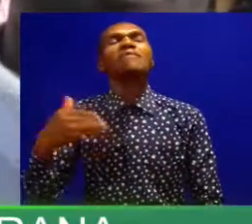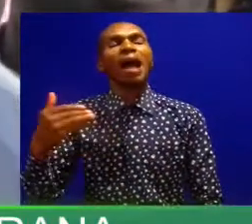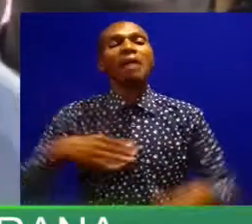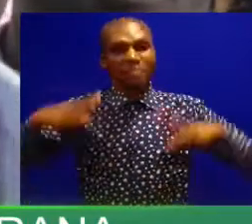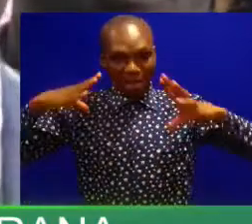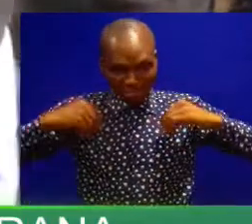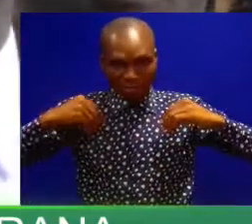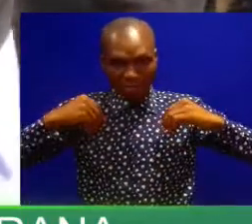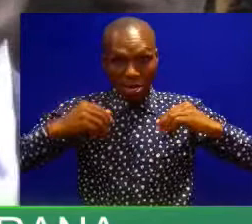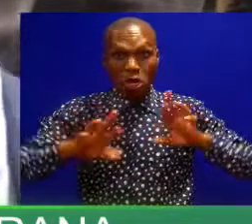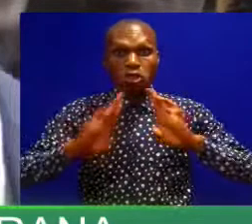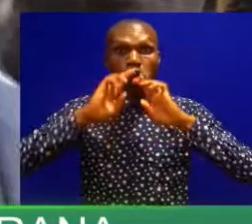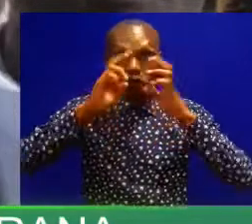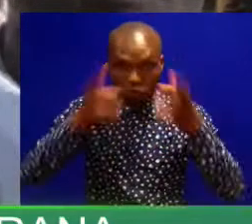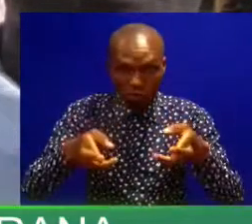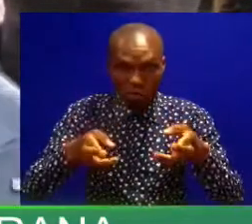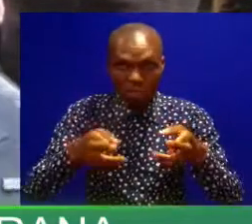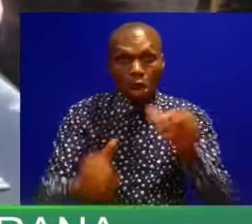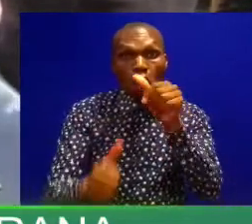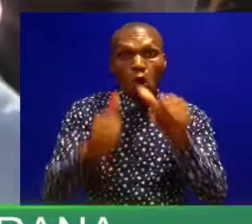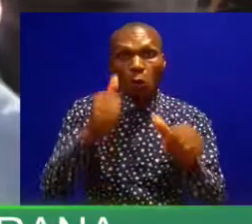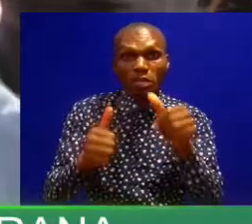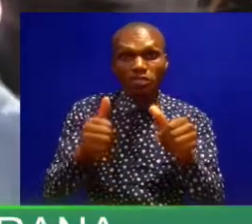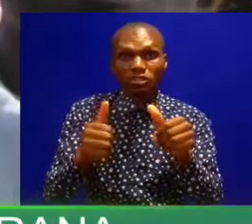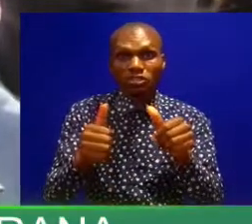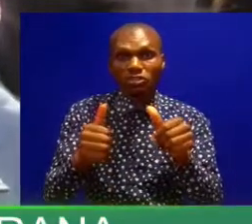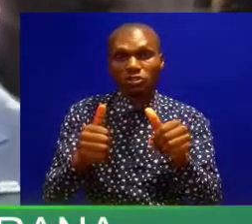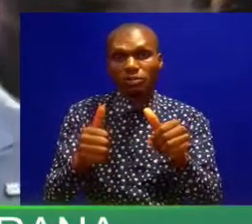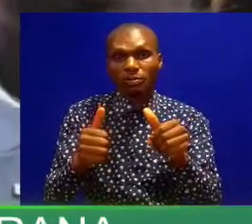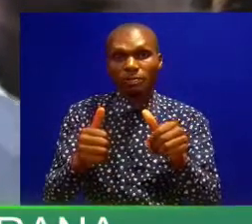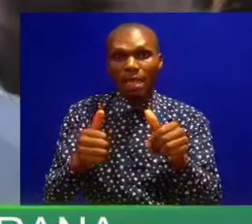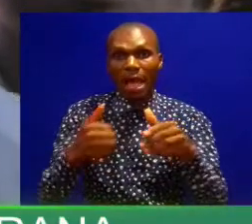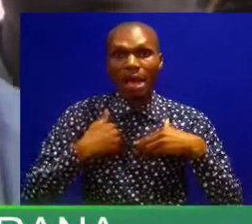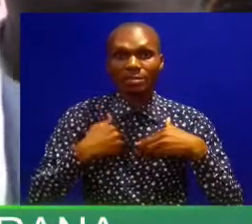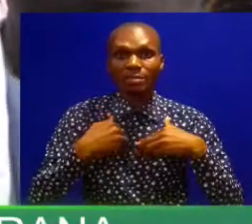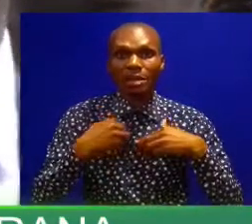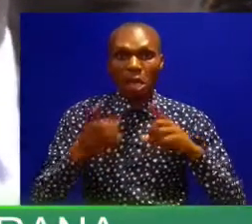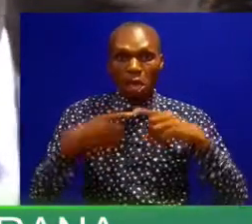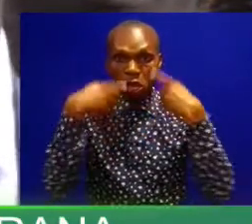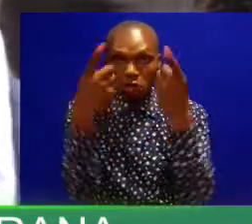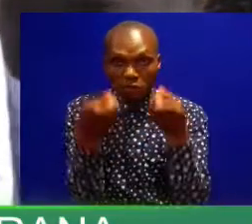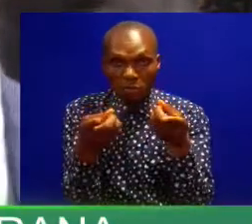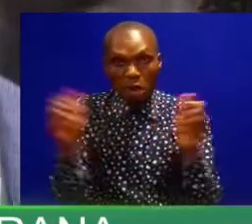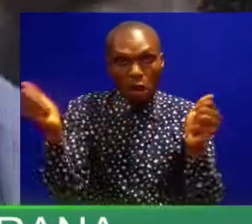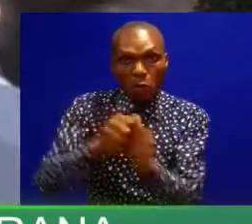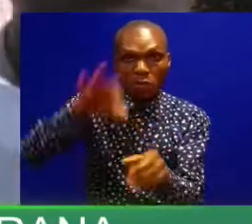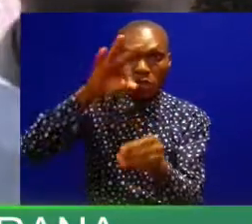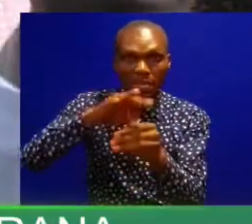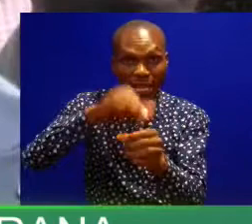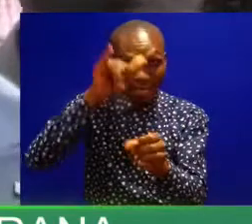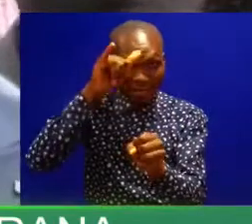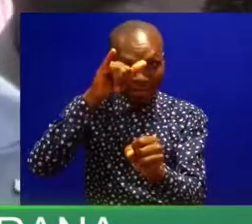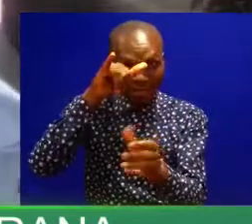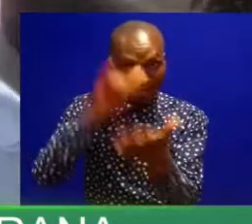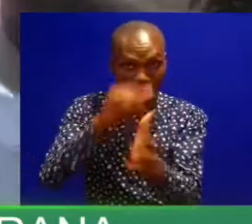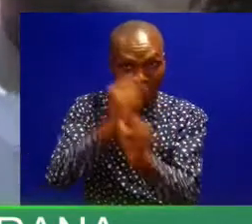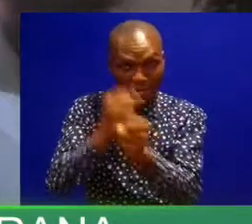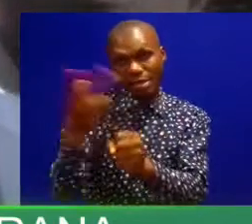matokeo ile ambayo imetokezana na ile kura ambayo tulipigia jana